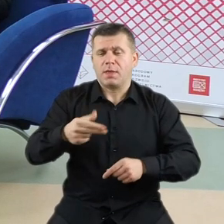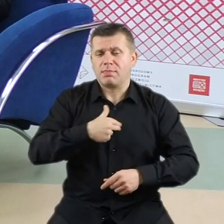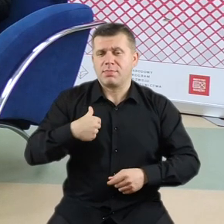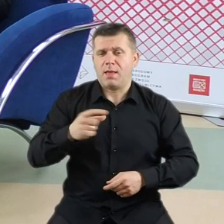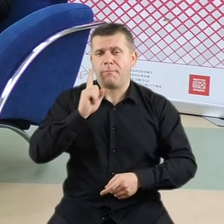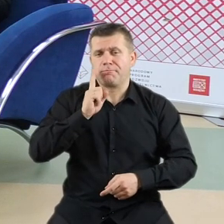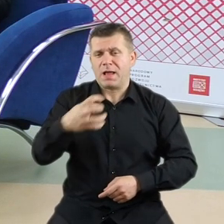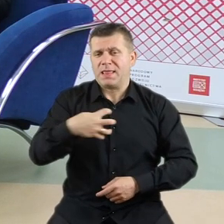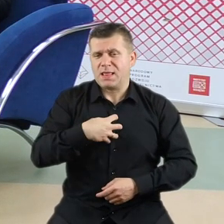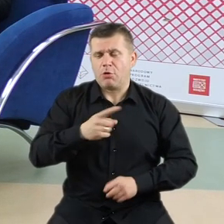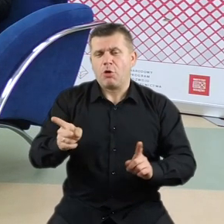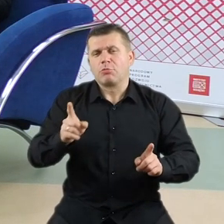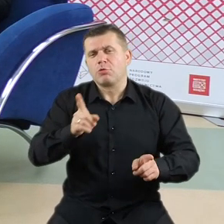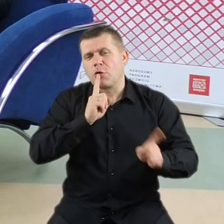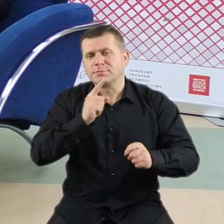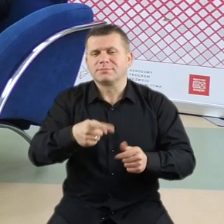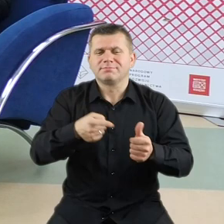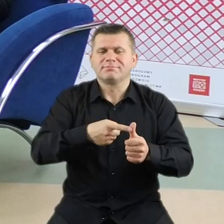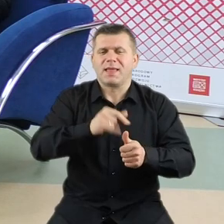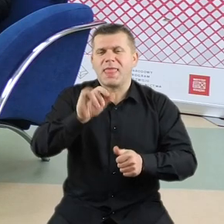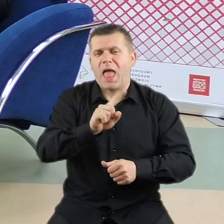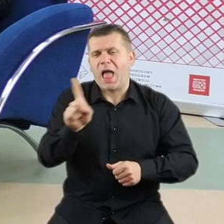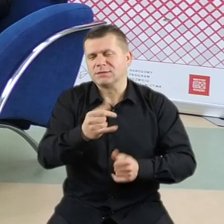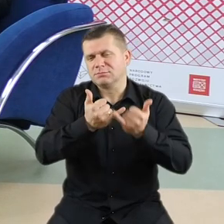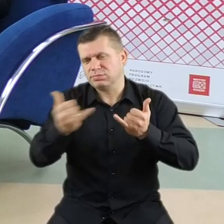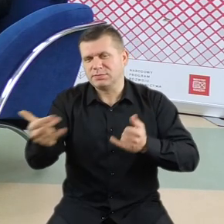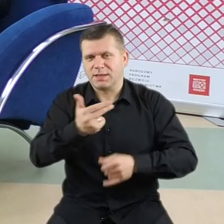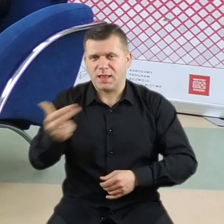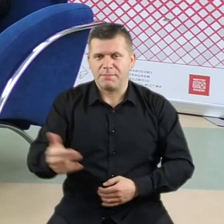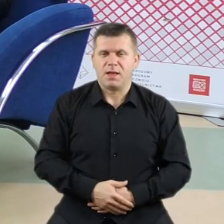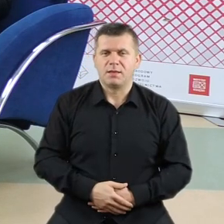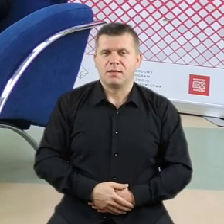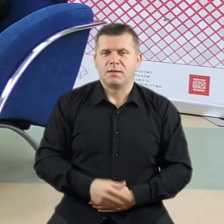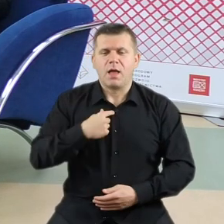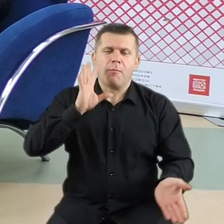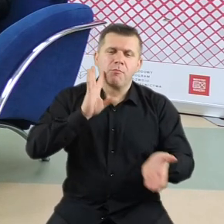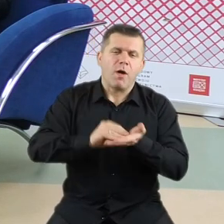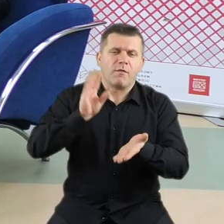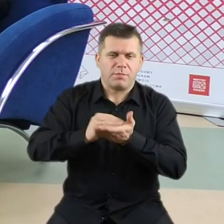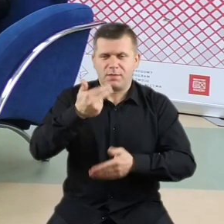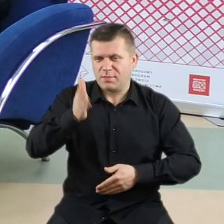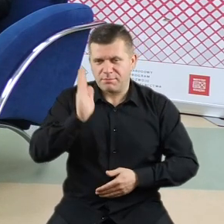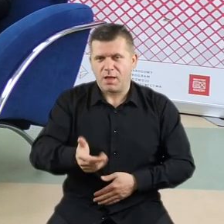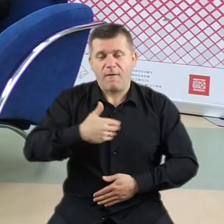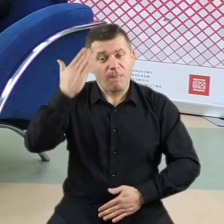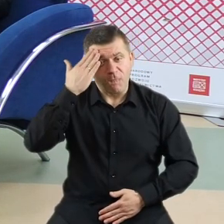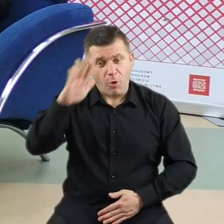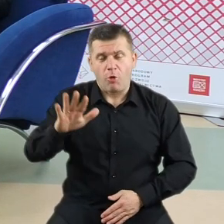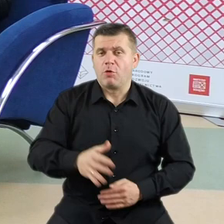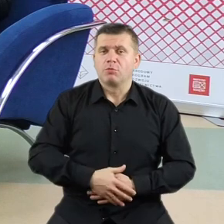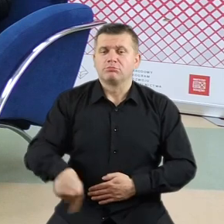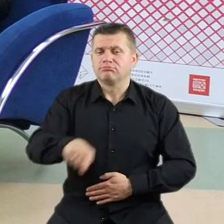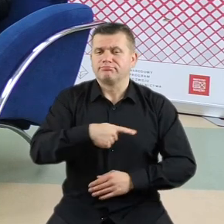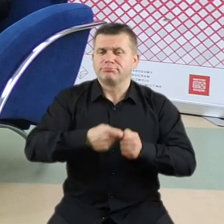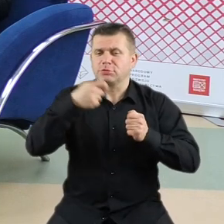panem dyrektorem, rozmawialiście o jazzie, o Komudzie, o księdzu Twardowskim. Ja już nie będę tych wątków powtarzać, raczej wolałabym